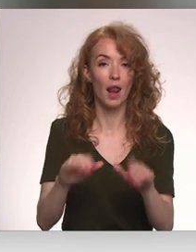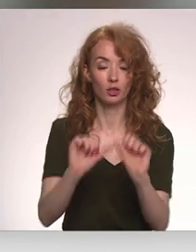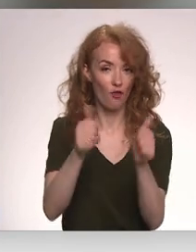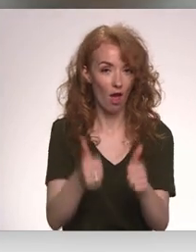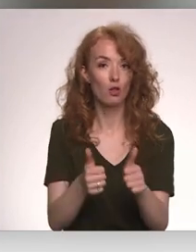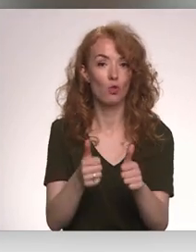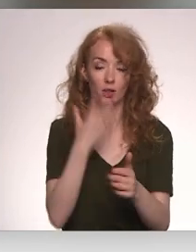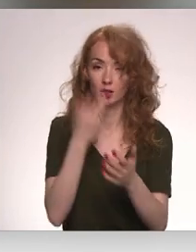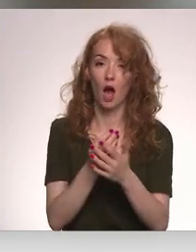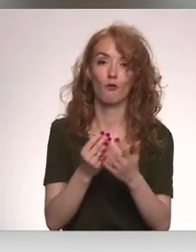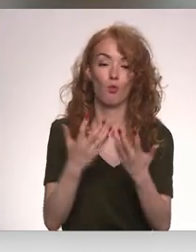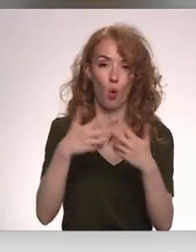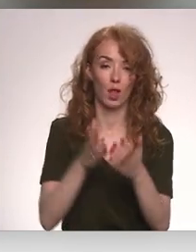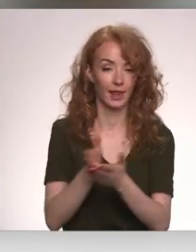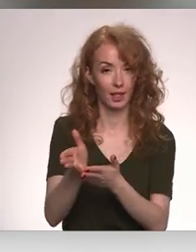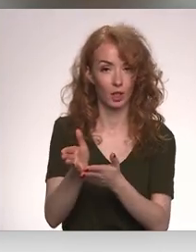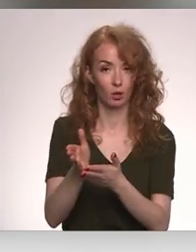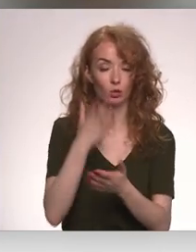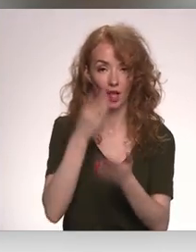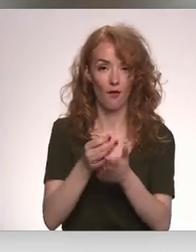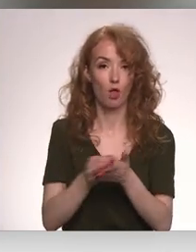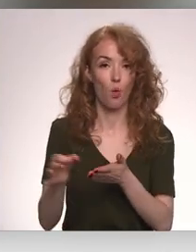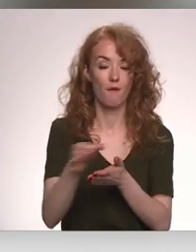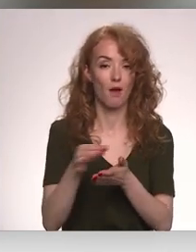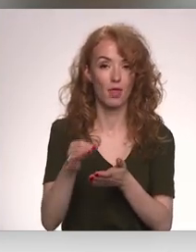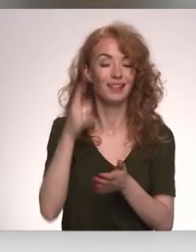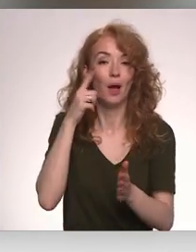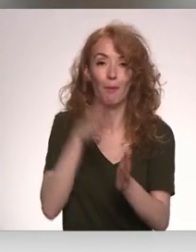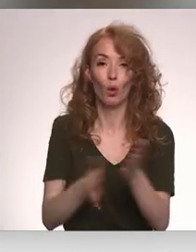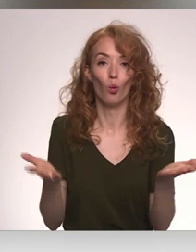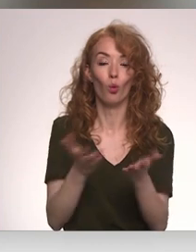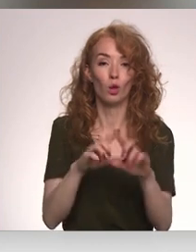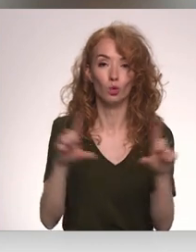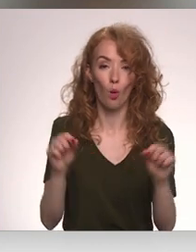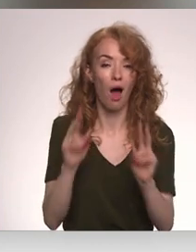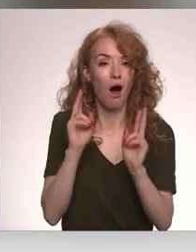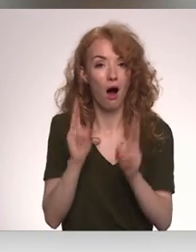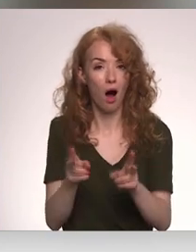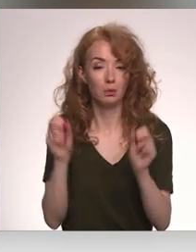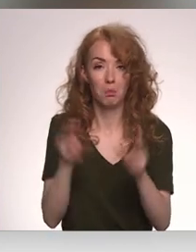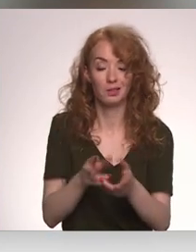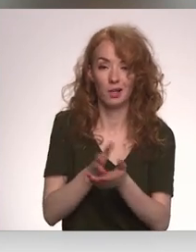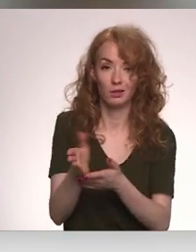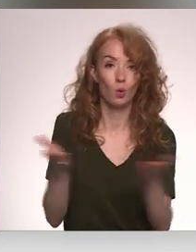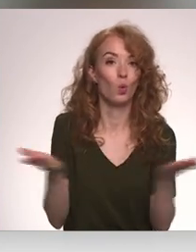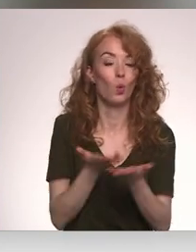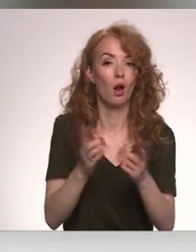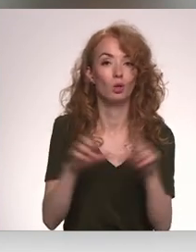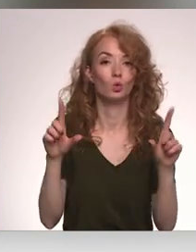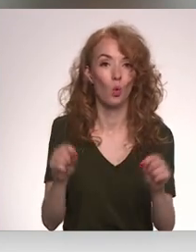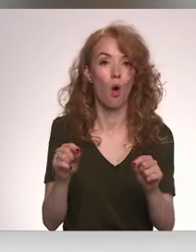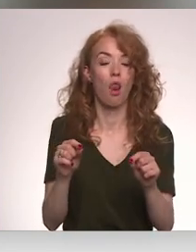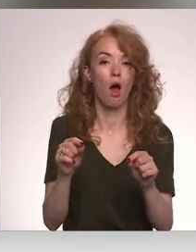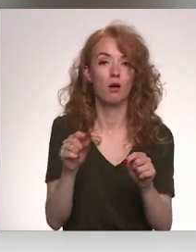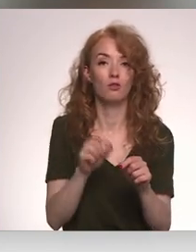veidot savu politiku savā novadā, saprast, kura skola kā specializēsies, kurā skolā